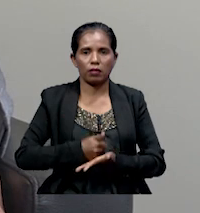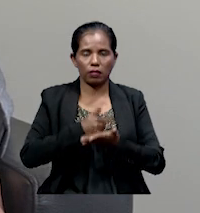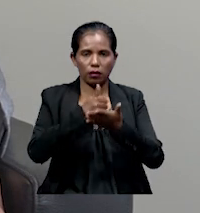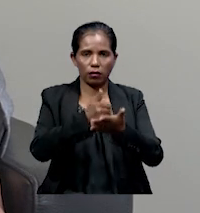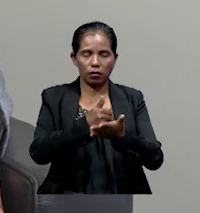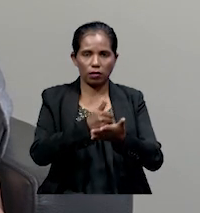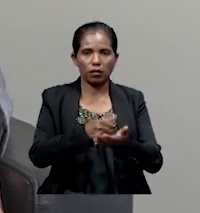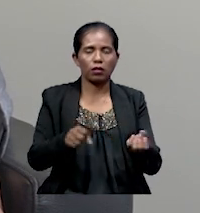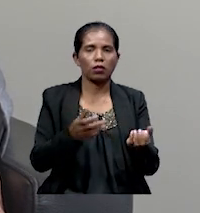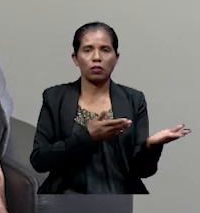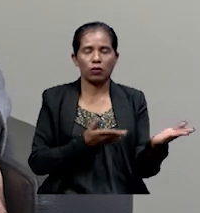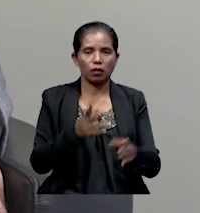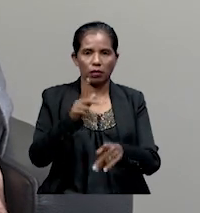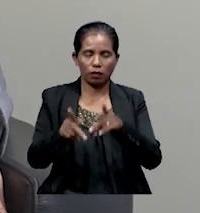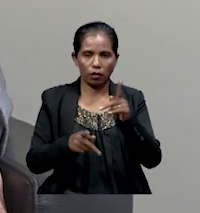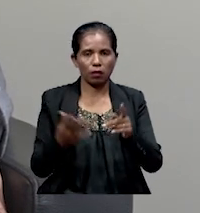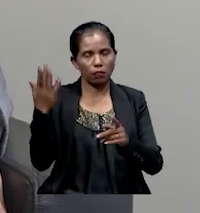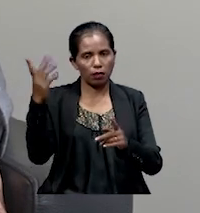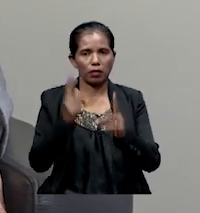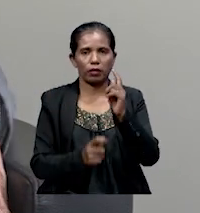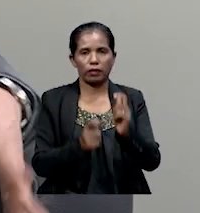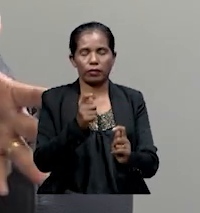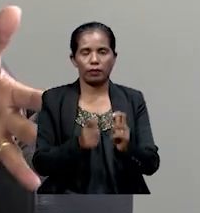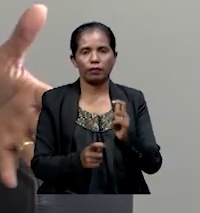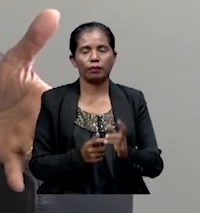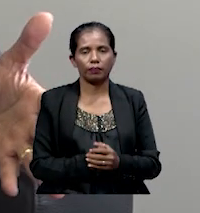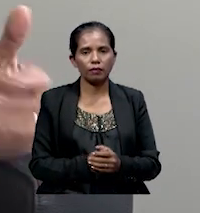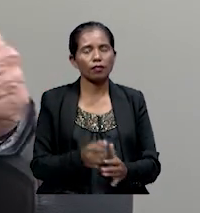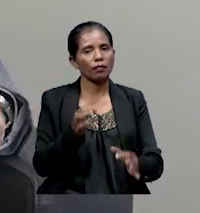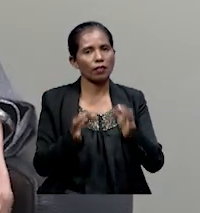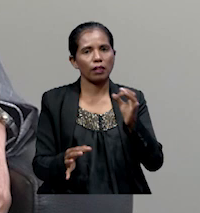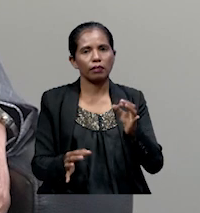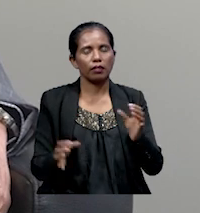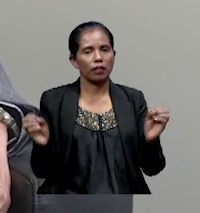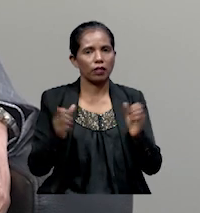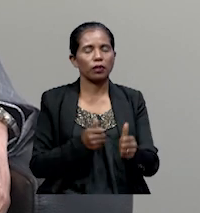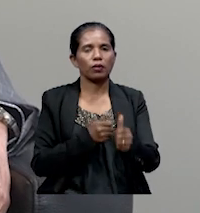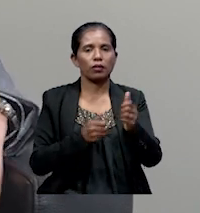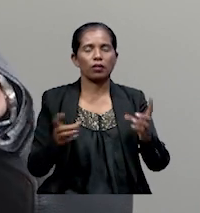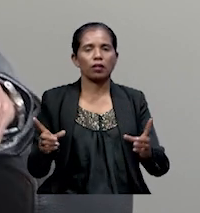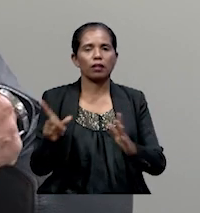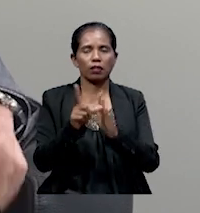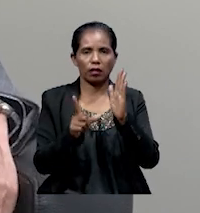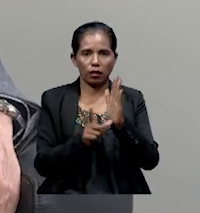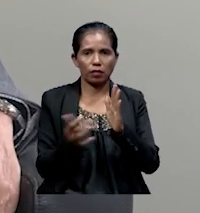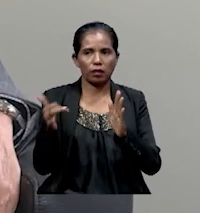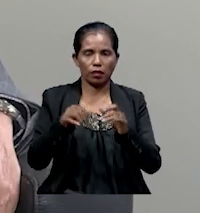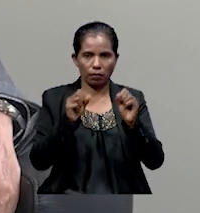pa lori emena bahat nahi itni tribunal rasik. Se hal kontra sirnia, sini li rasik sira bel